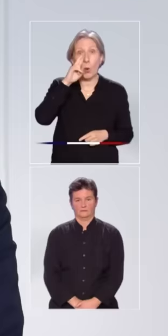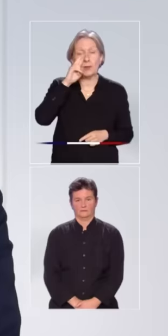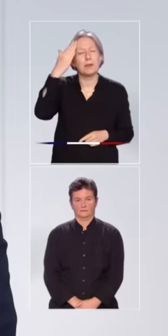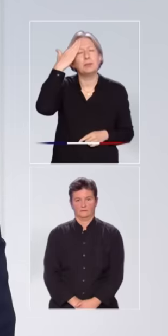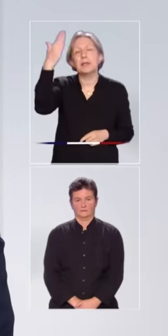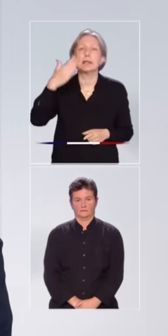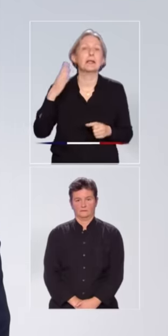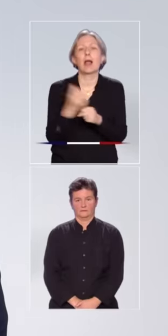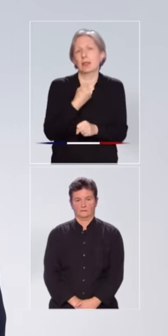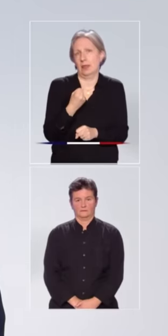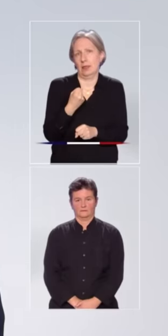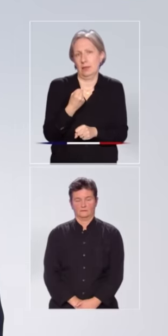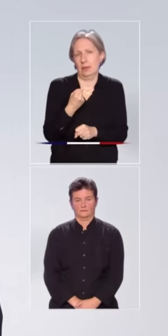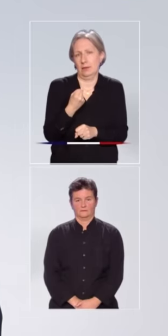gagner,